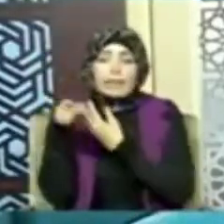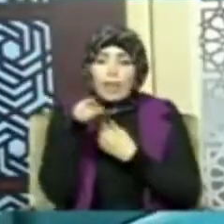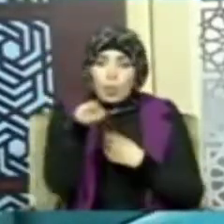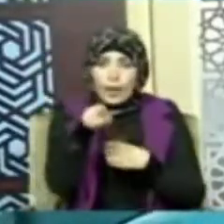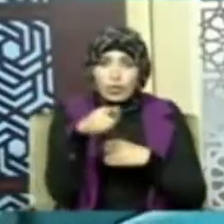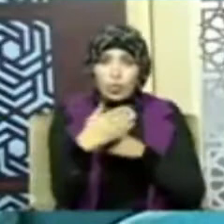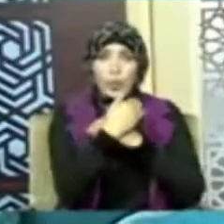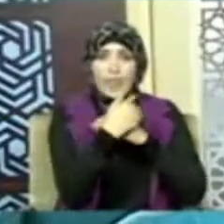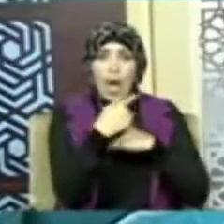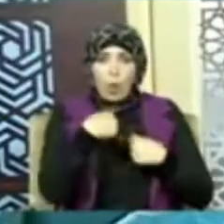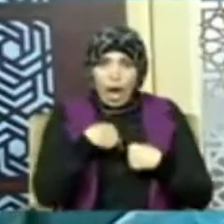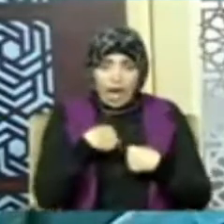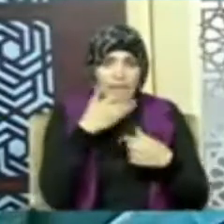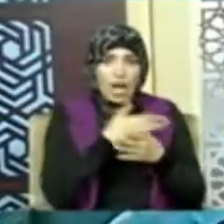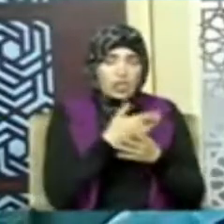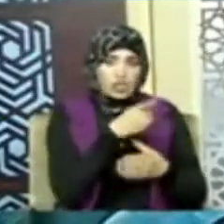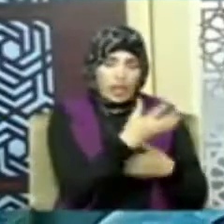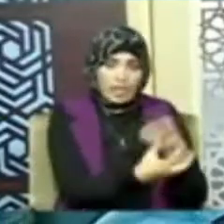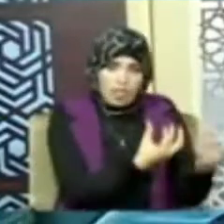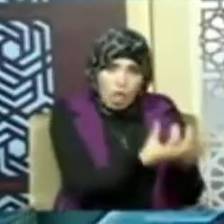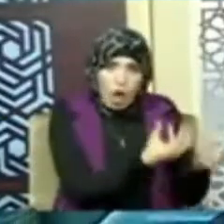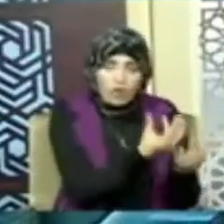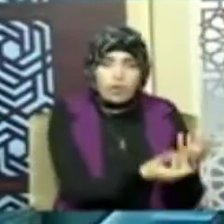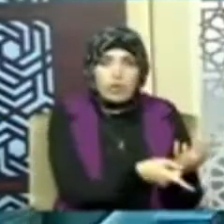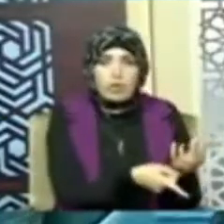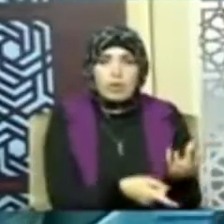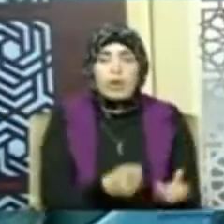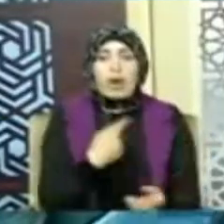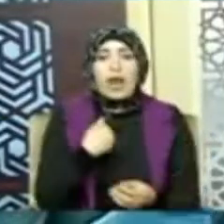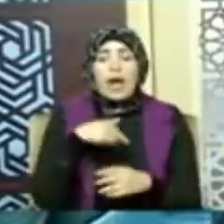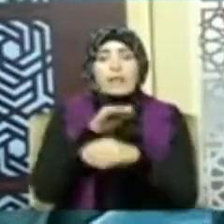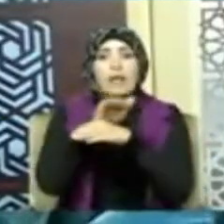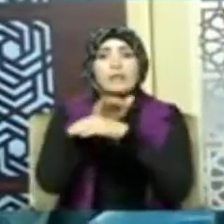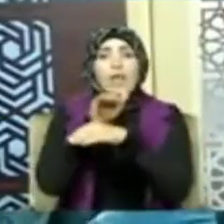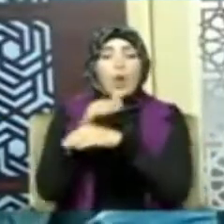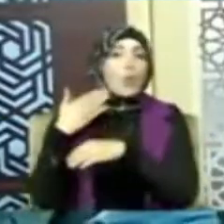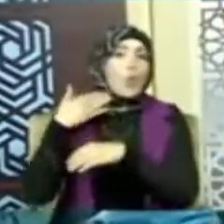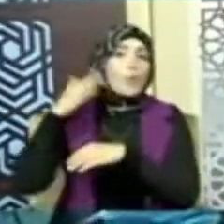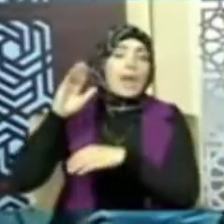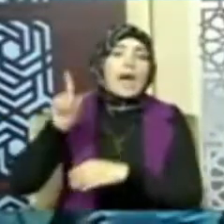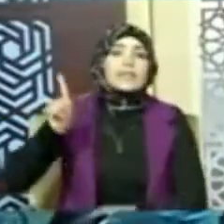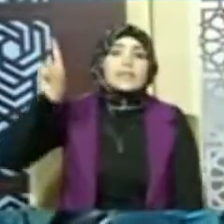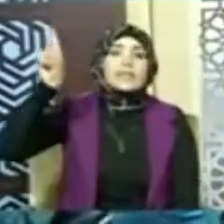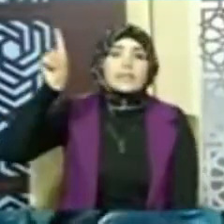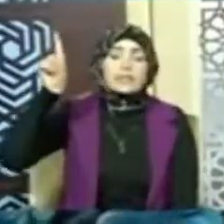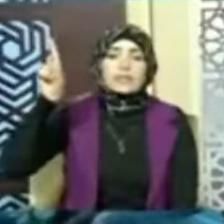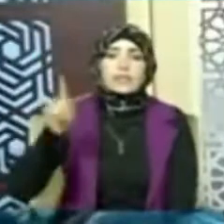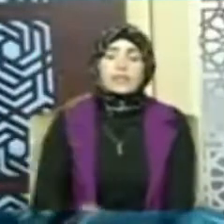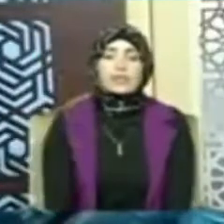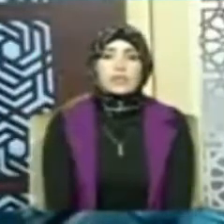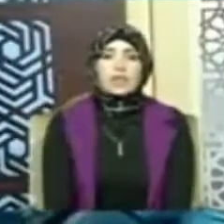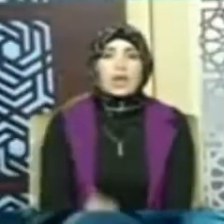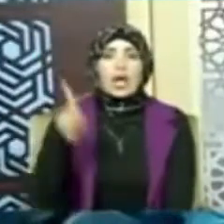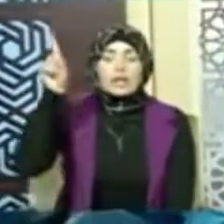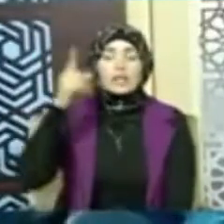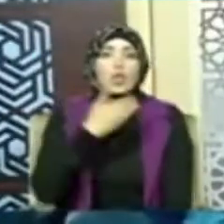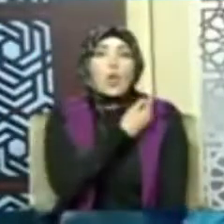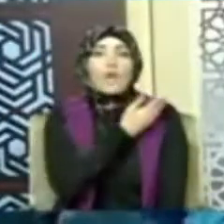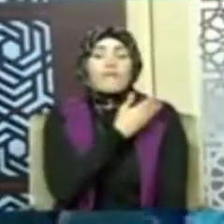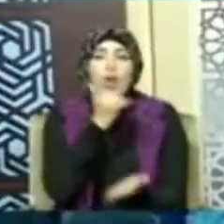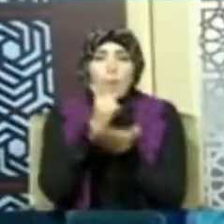وأنا أدعوكم إلى العزيز، وأنا أدعوكم إلى العزيز